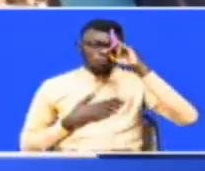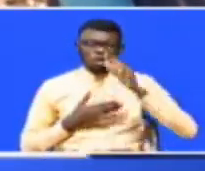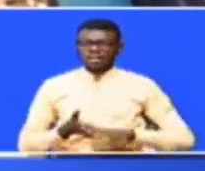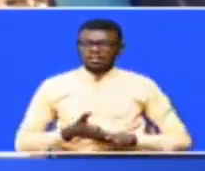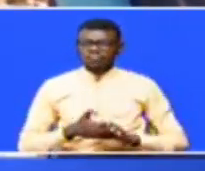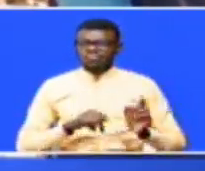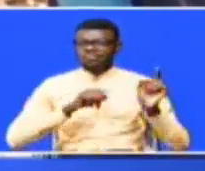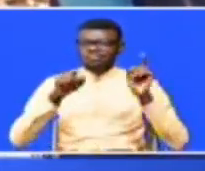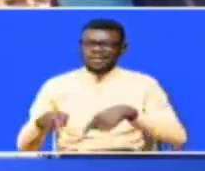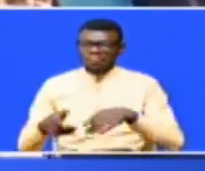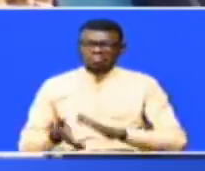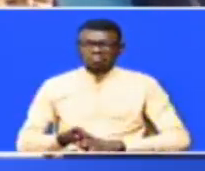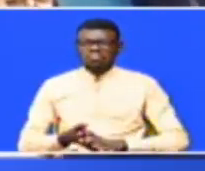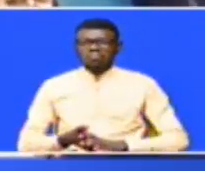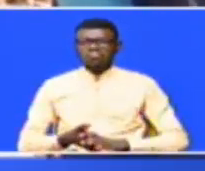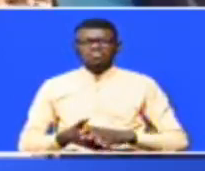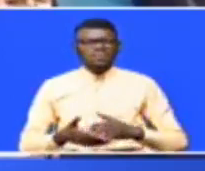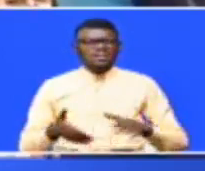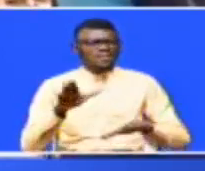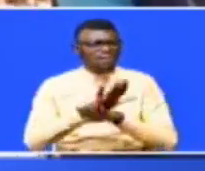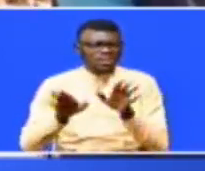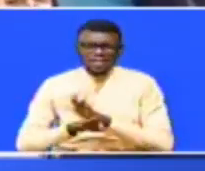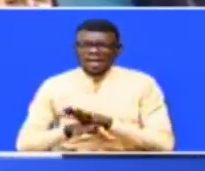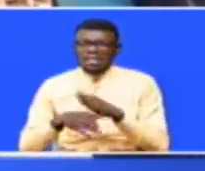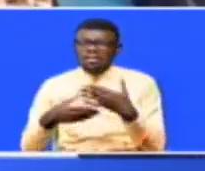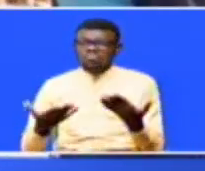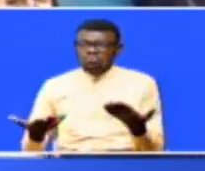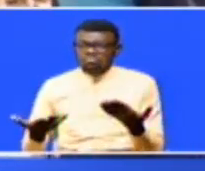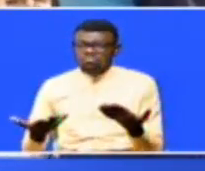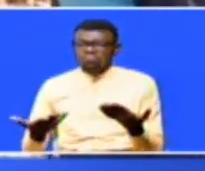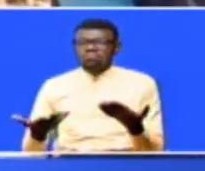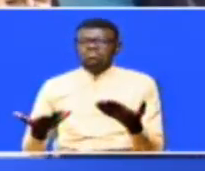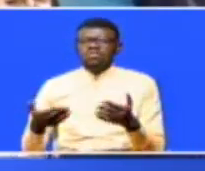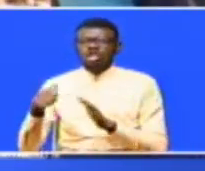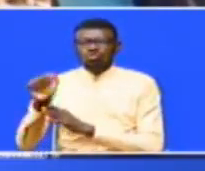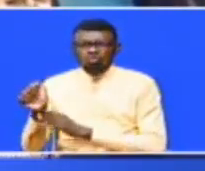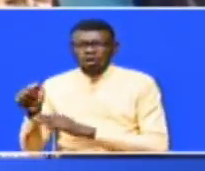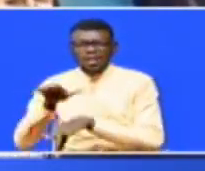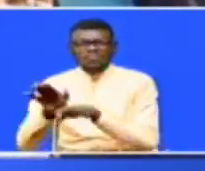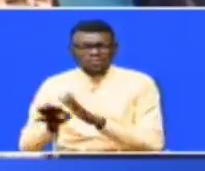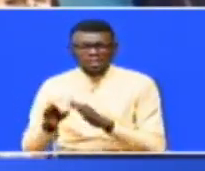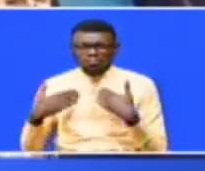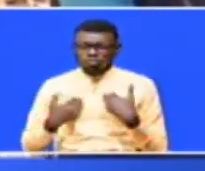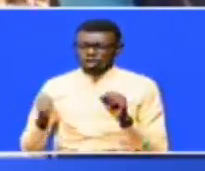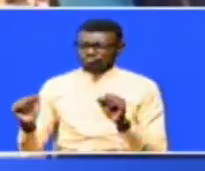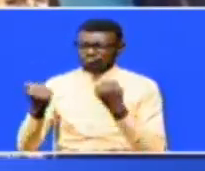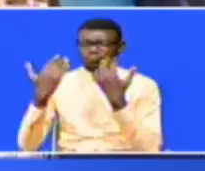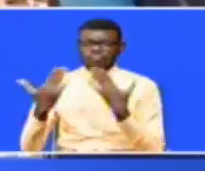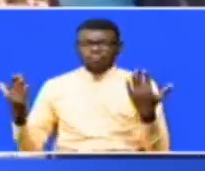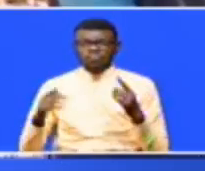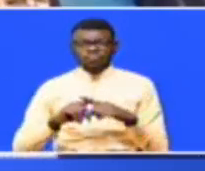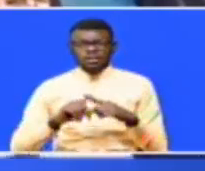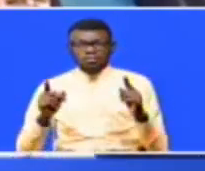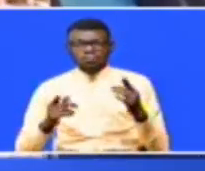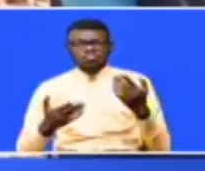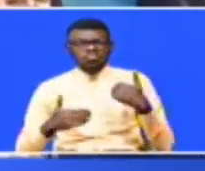wakasimamia mwagaidi. Wakapiga hizo vitu zote na wakachukua milango, watu waliokoa vitu zao zingine. Lakini mtu kama